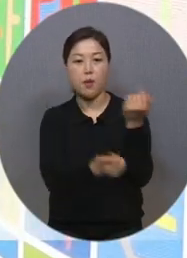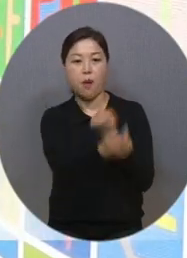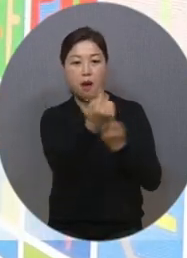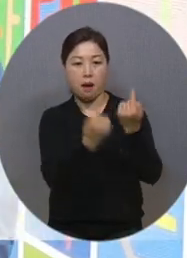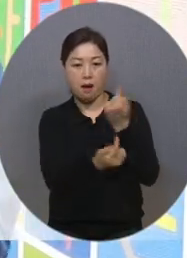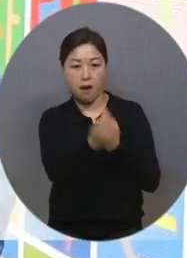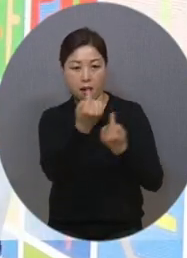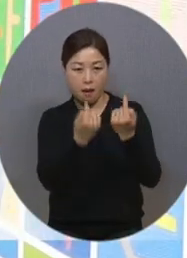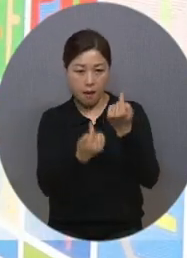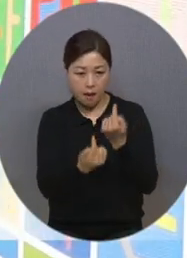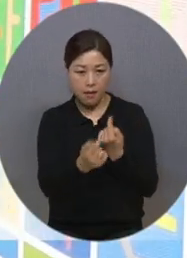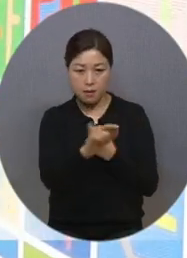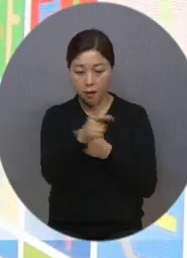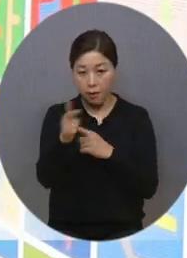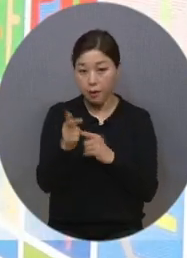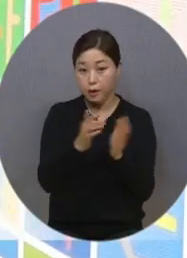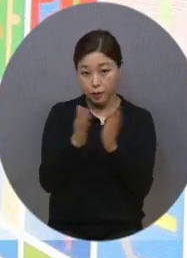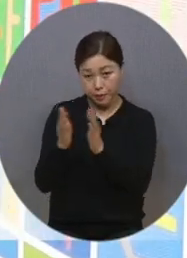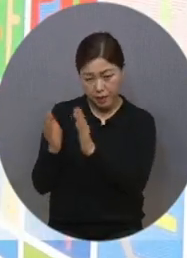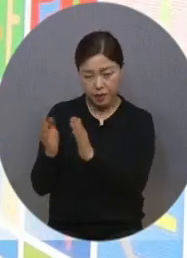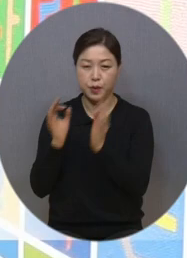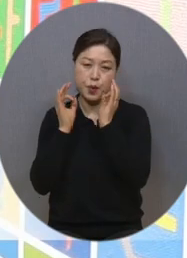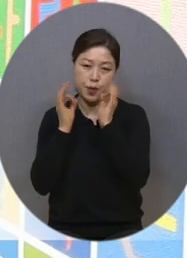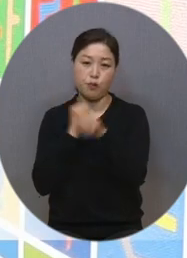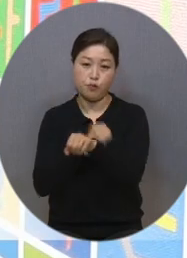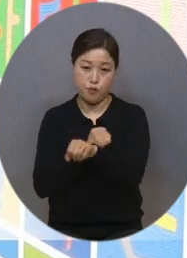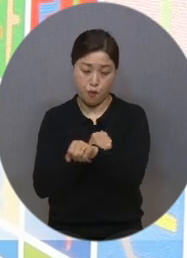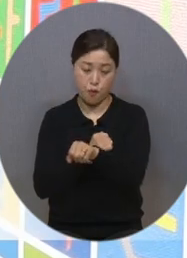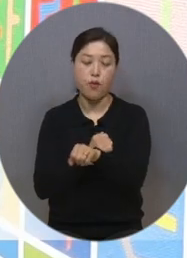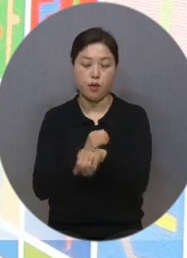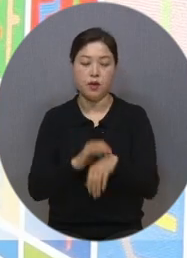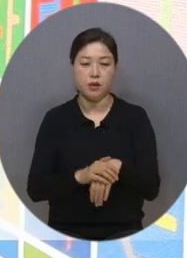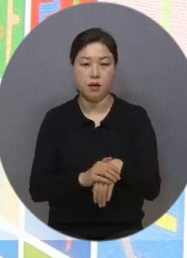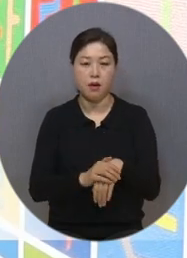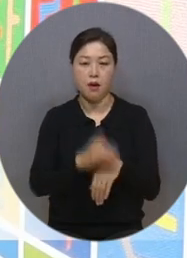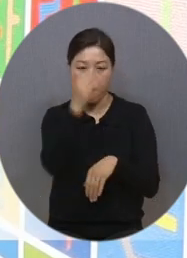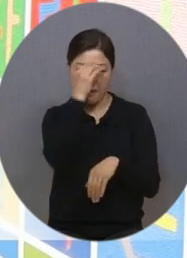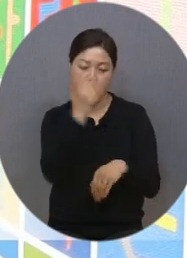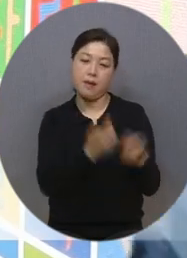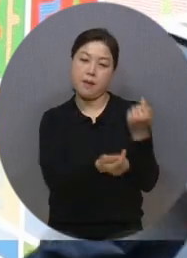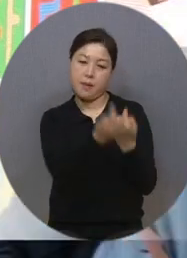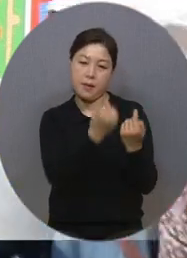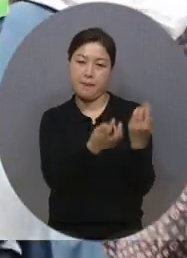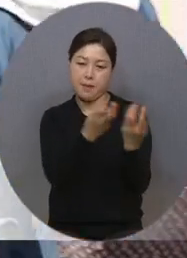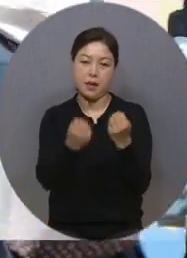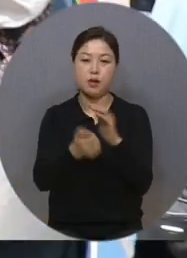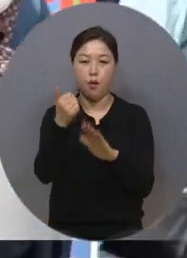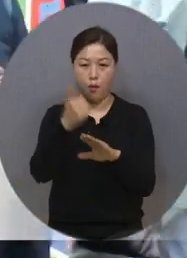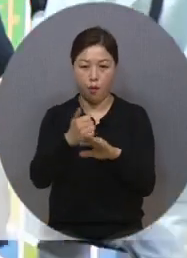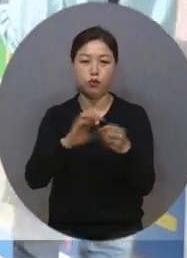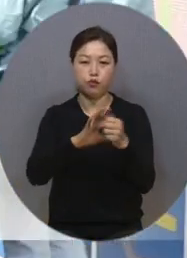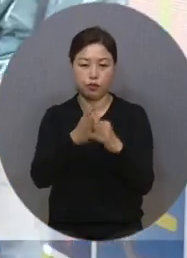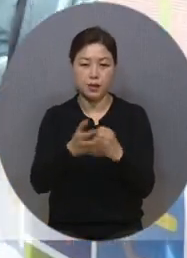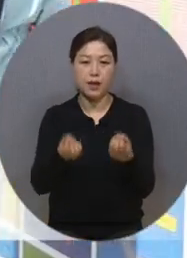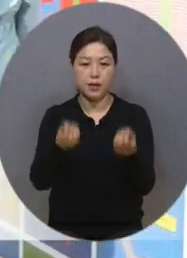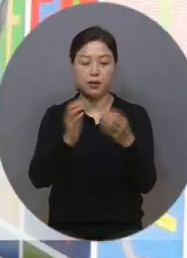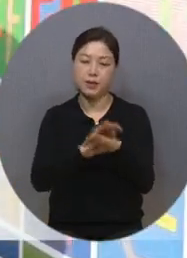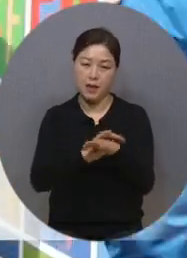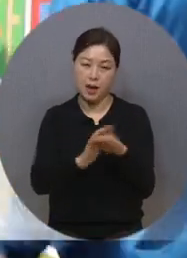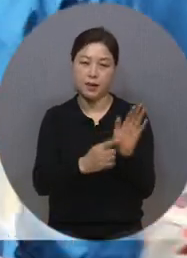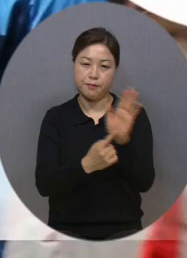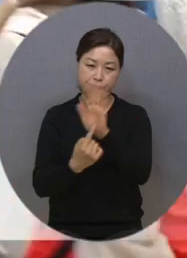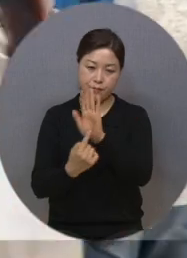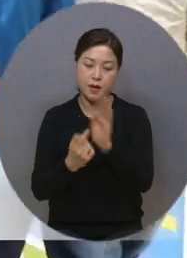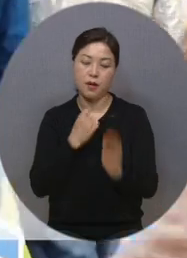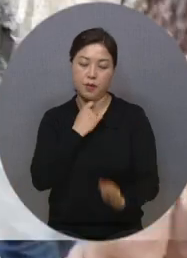와가지고 여러분을 많이 준비한 만큼 많이 오셔가지고 좀 성공적인 어떤 그 국제적인 행사로서 더 많이